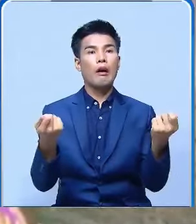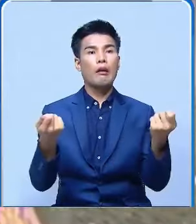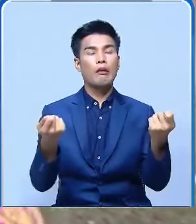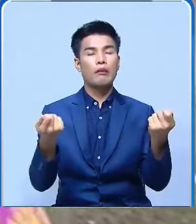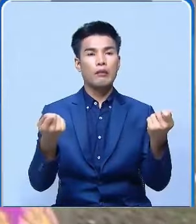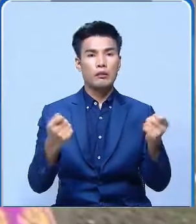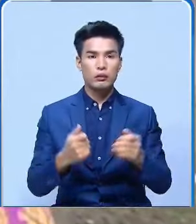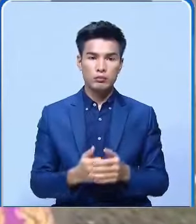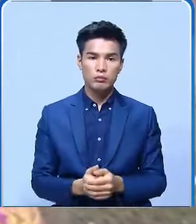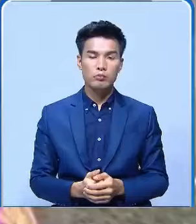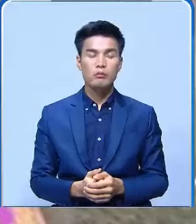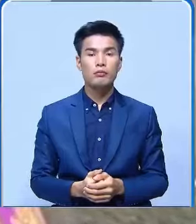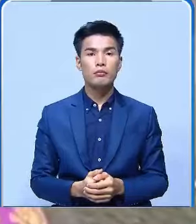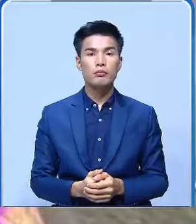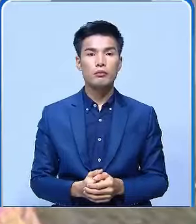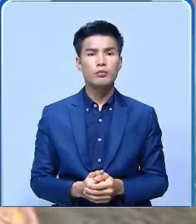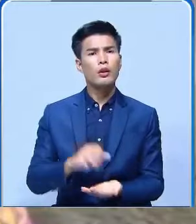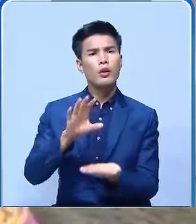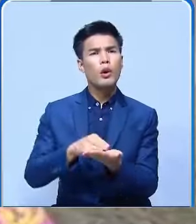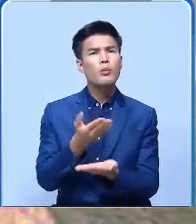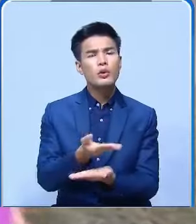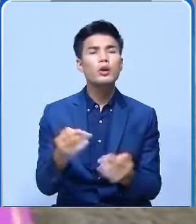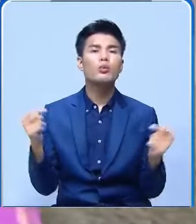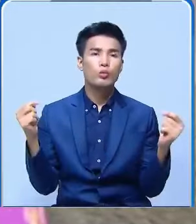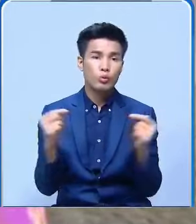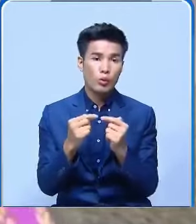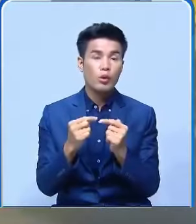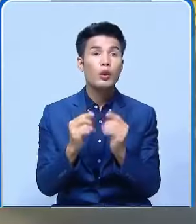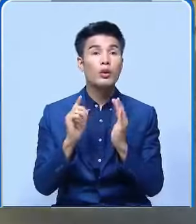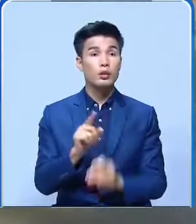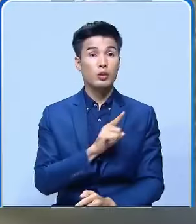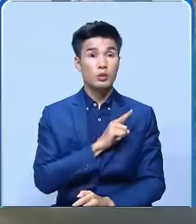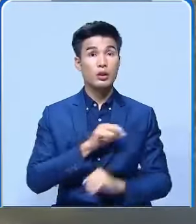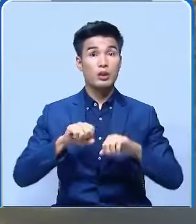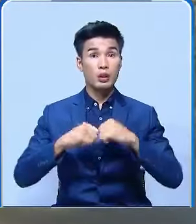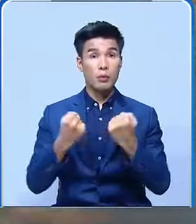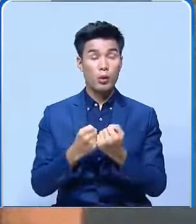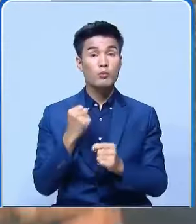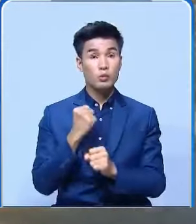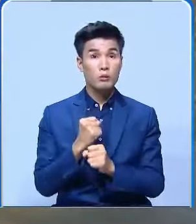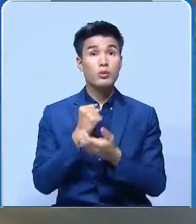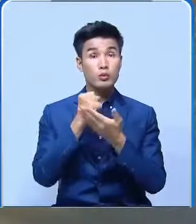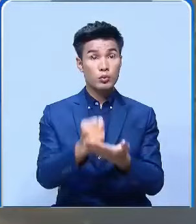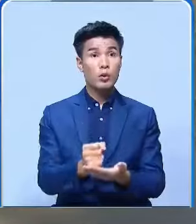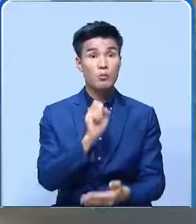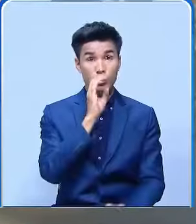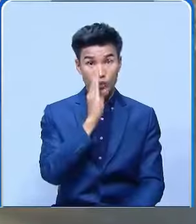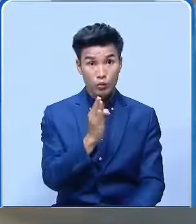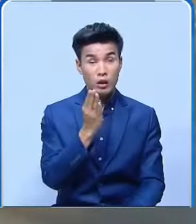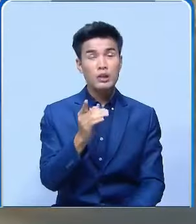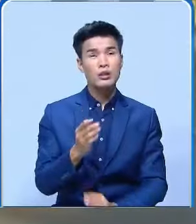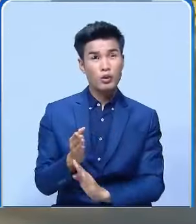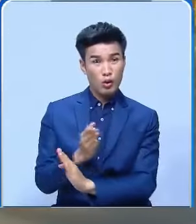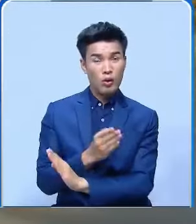ค่ะ ข้อมูลนี้ไปสอดคล้องกับทางเจ้าหน้าที่สมาคมกู้ภัยอากาศอำนวยที่ยืนยันว่าก่อนเรือจ